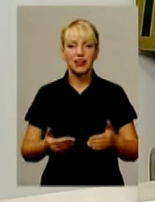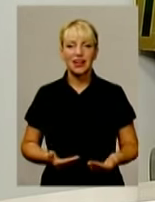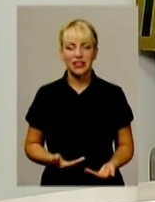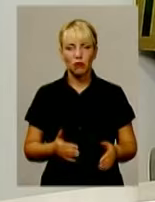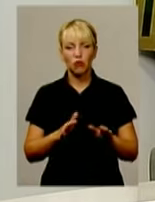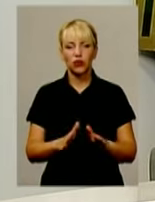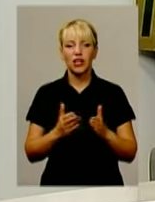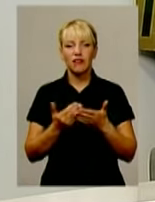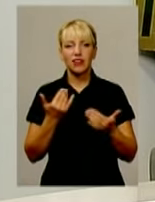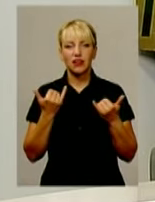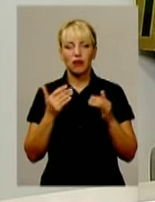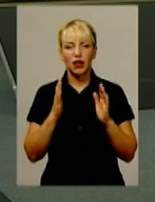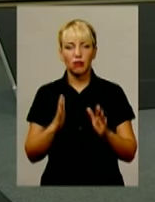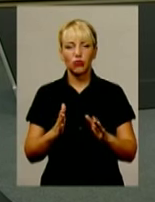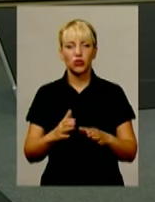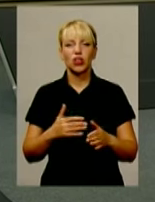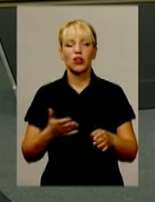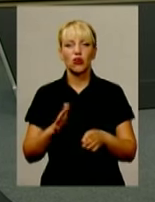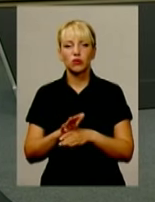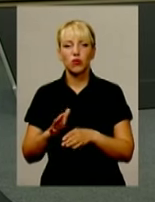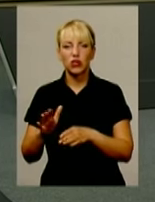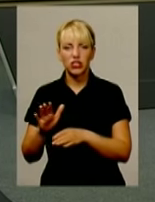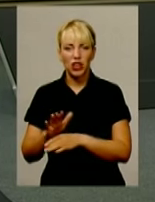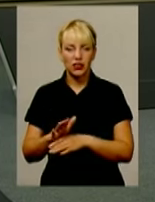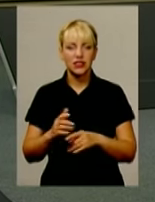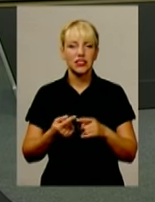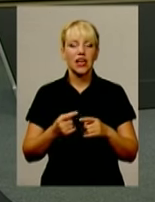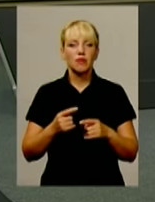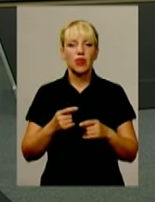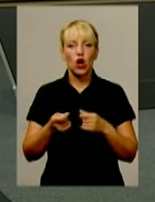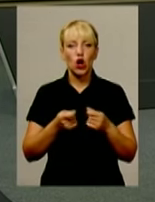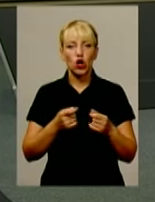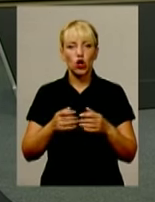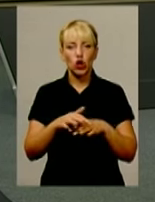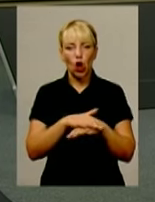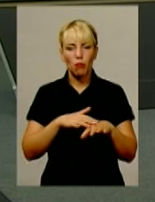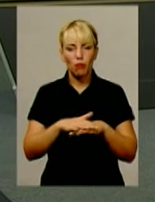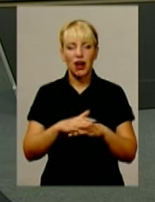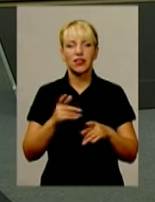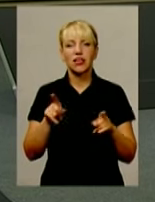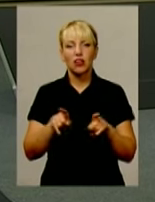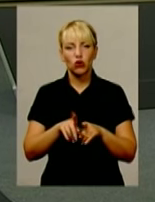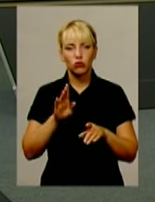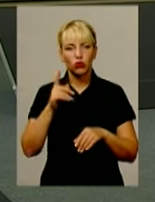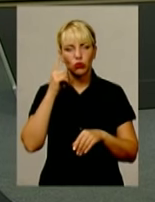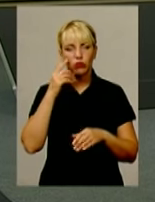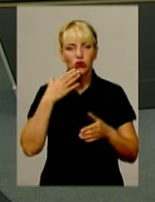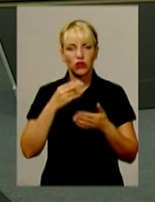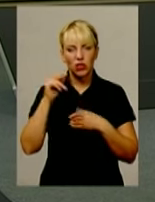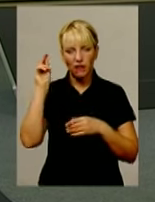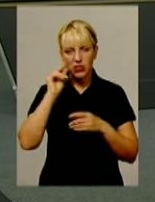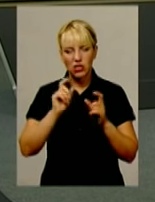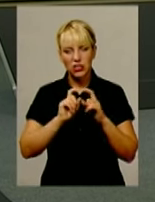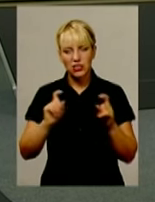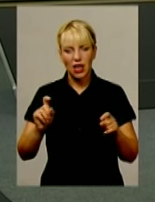відтепер громада. Громада буде вирішувати долю своїх навчальних закладів, ФАПів. Громаді буде